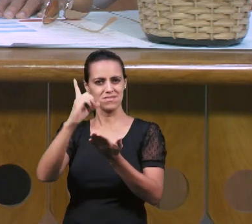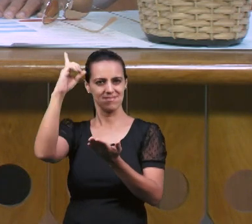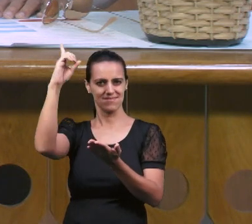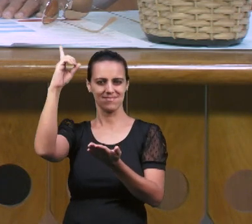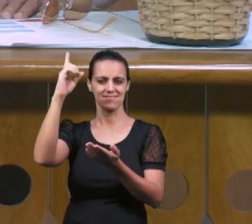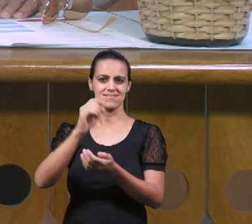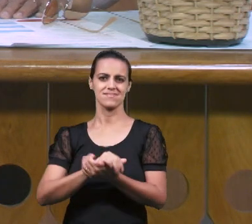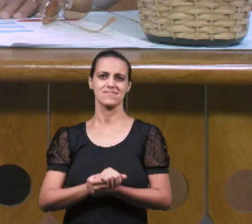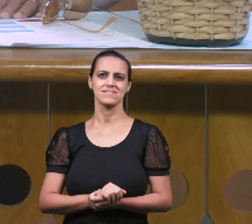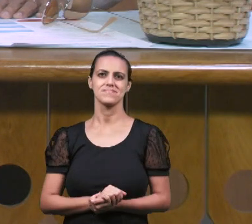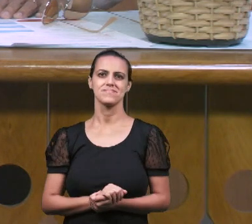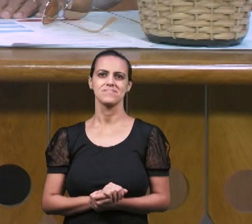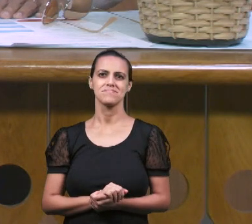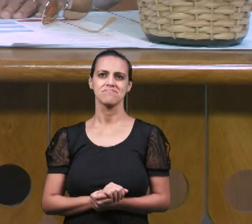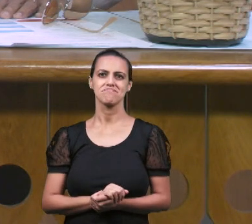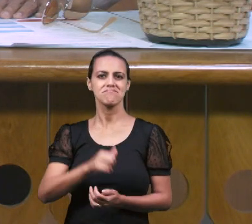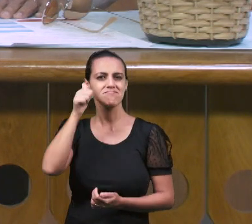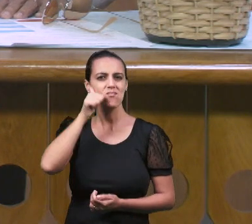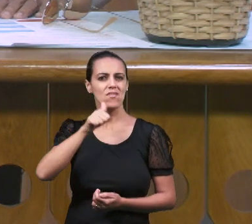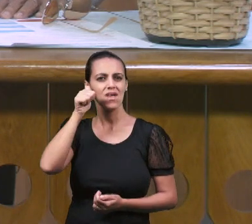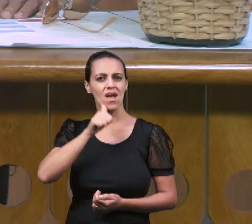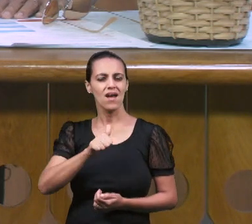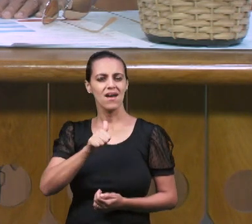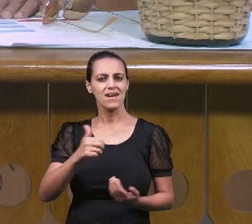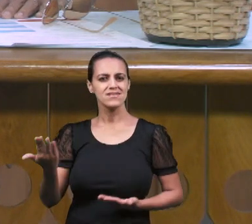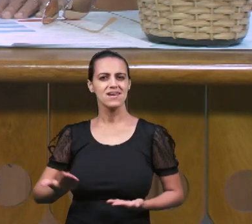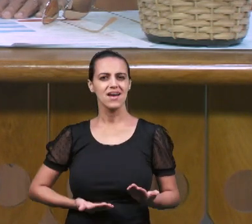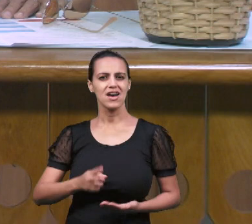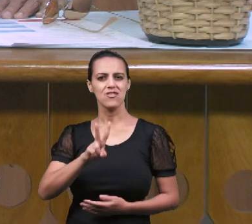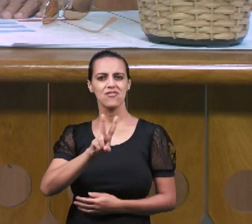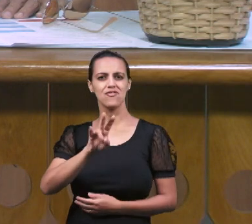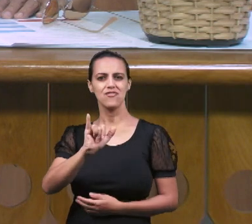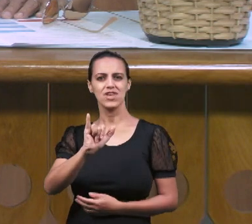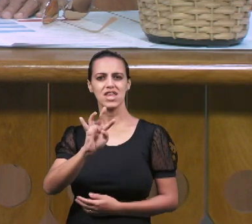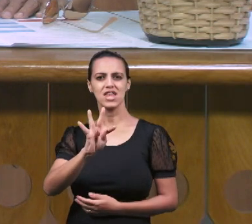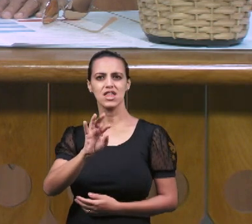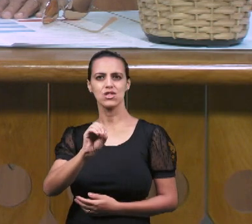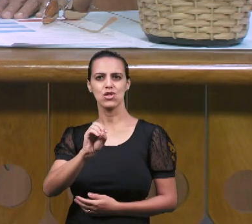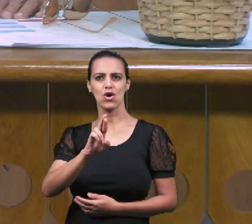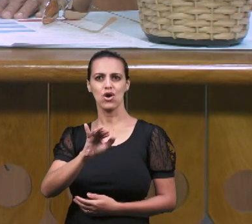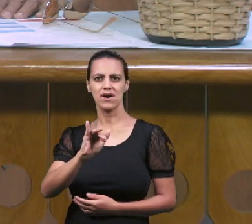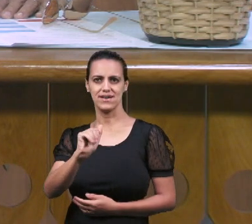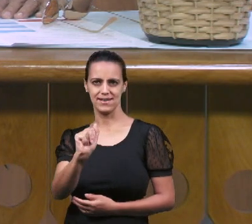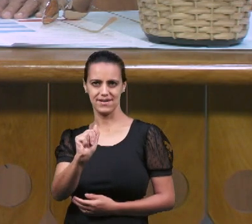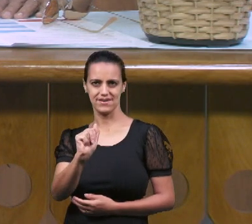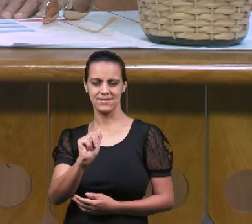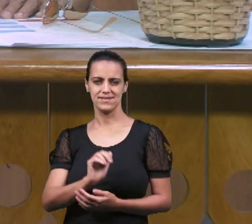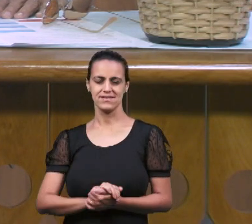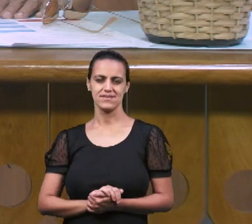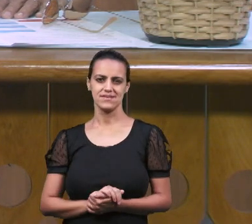Ça, c'est un témoignage de notre sœur Victoria Rodriguez.